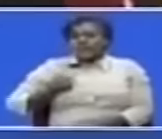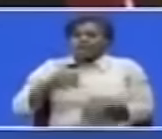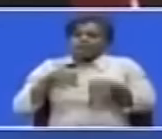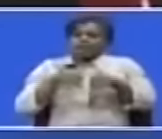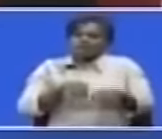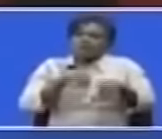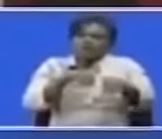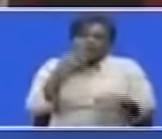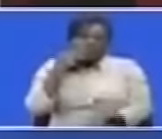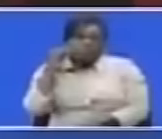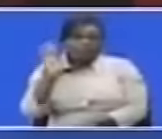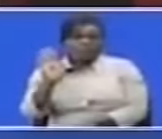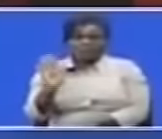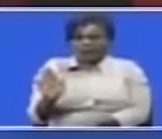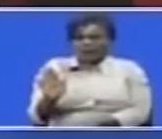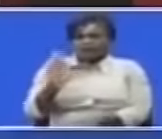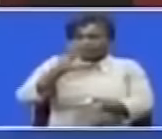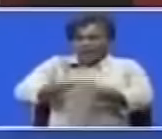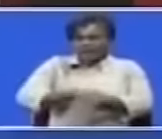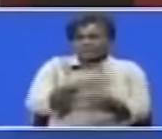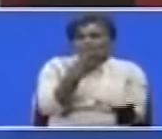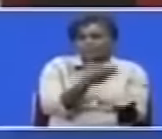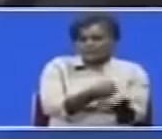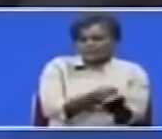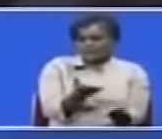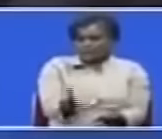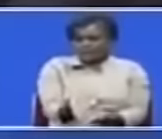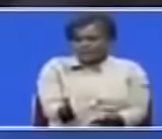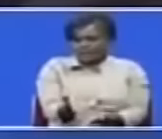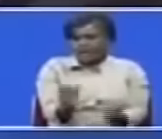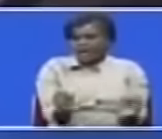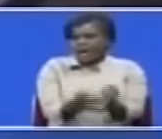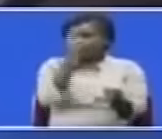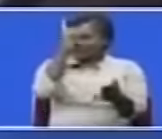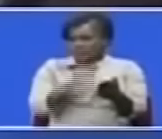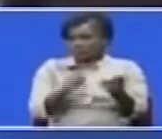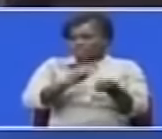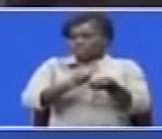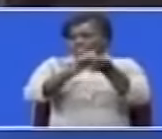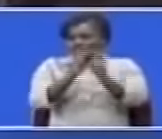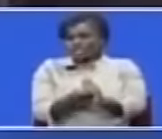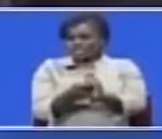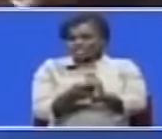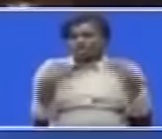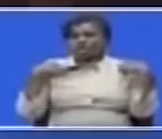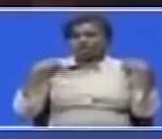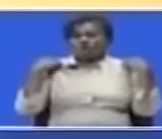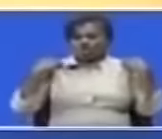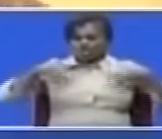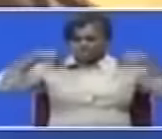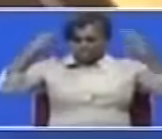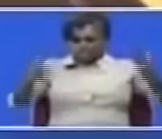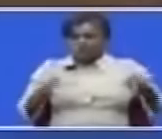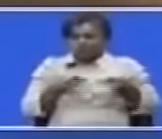naye hadi kwake nyumbani kuchukua hela. Na hapo ndipo inaarifiwa kuwa alimgeuka na kumvua nguo msichana